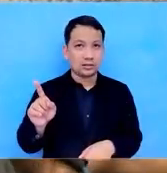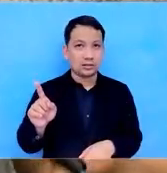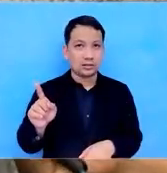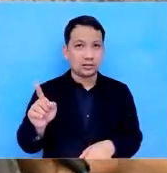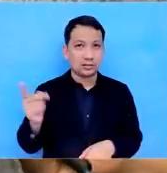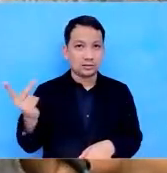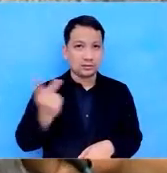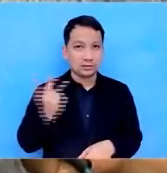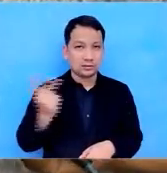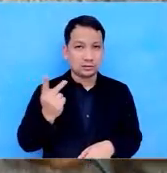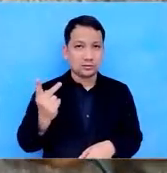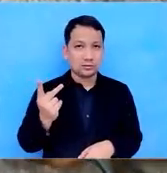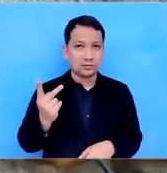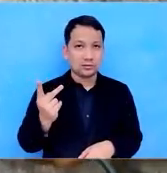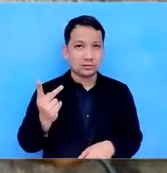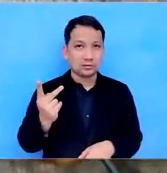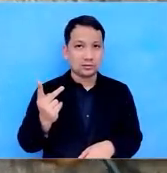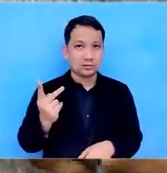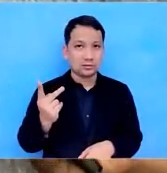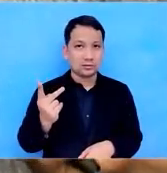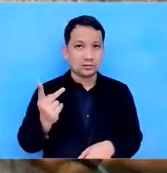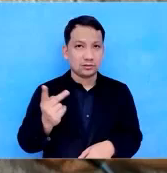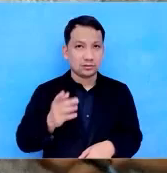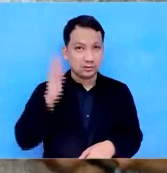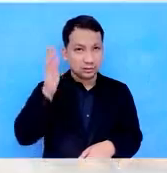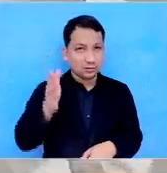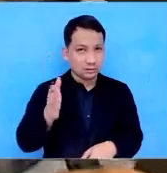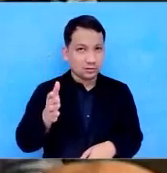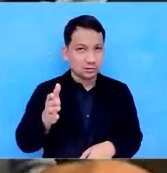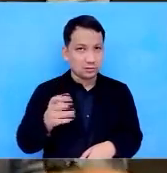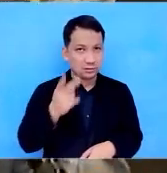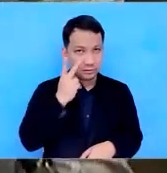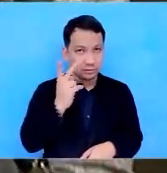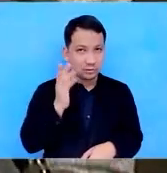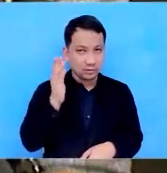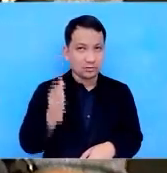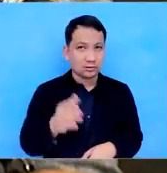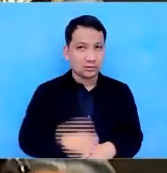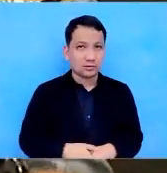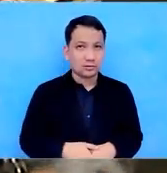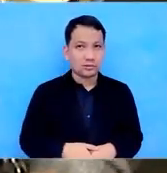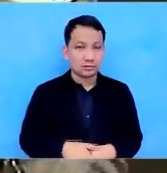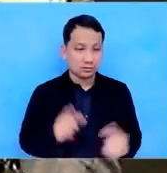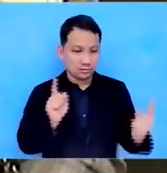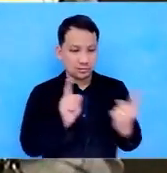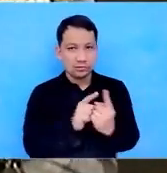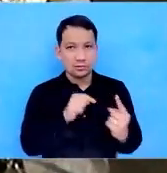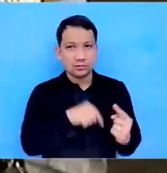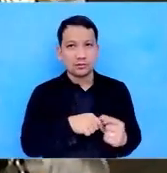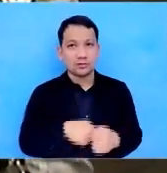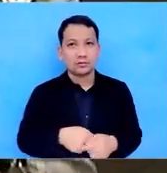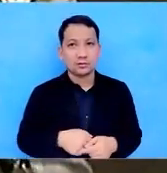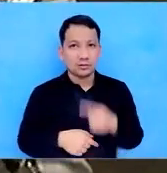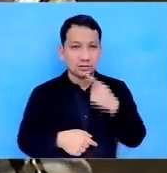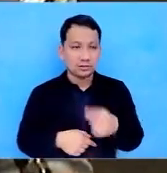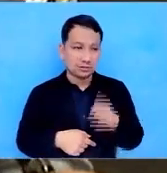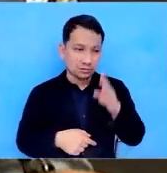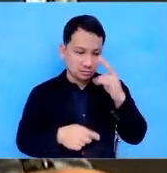nakikita ko yung mga mangyayari sa kanya in the future. Noong una tayo nag-meet, hindi makadiretso